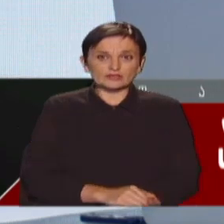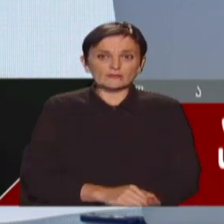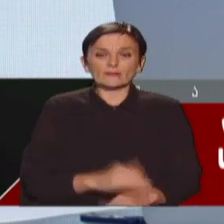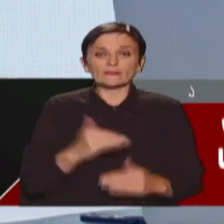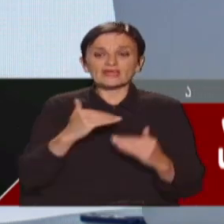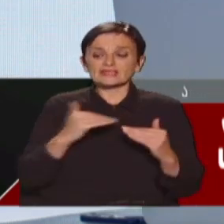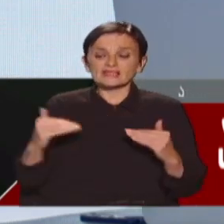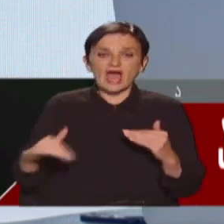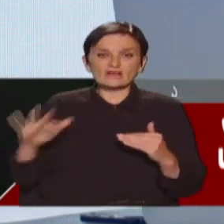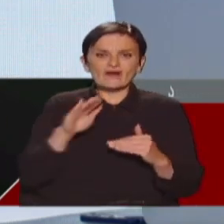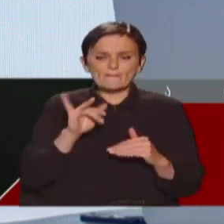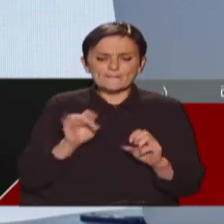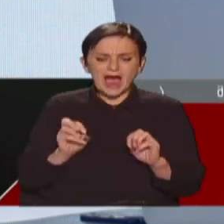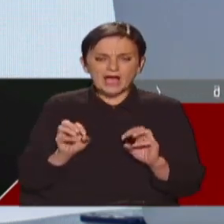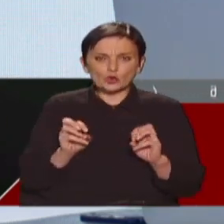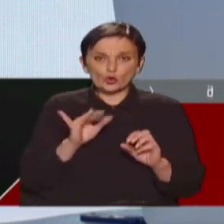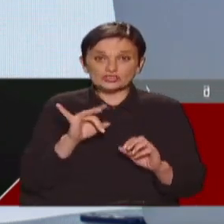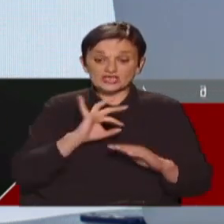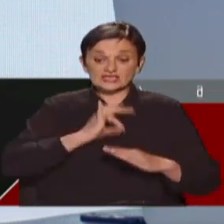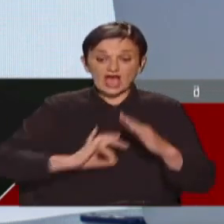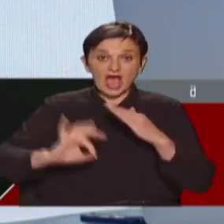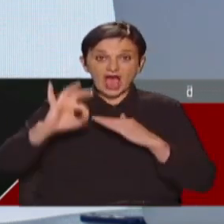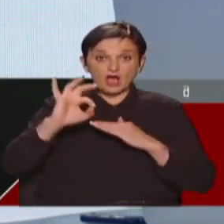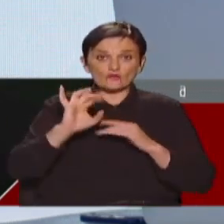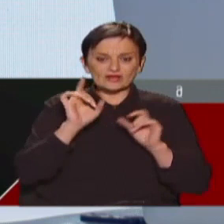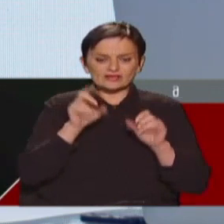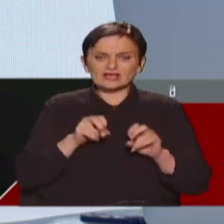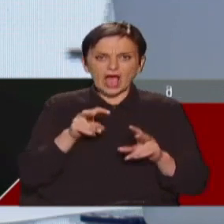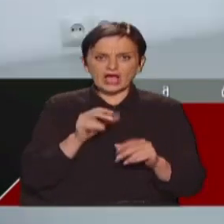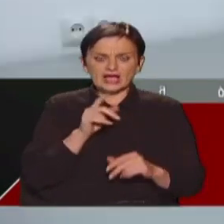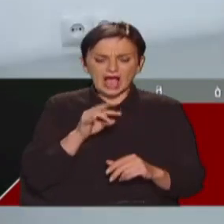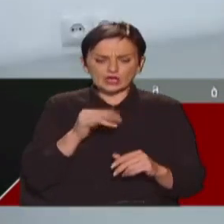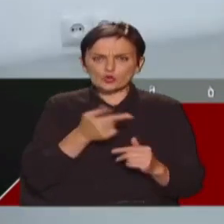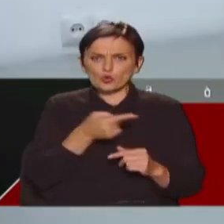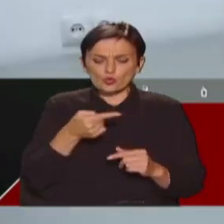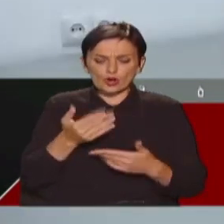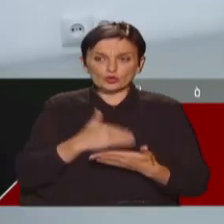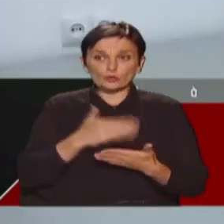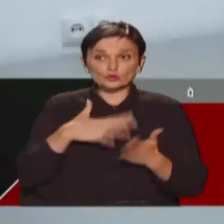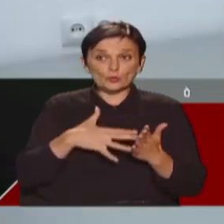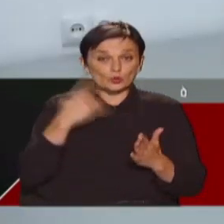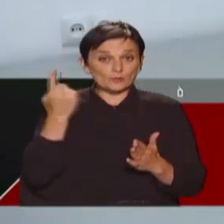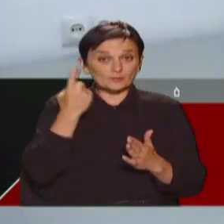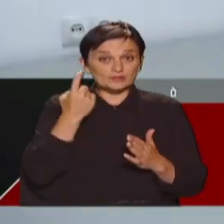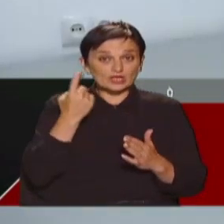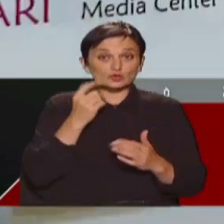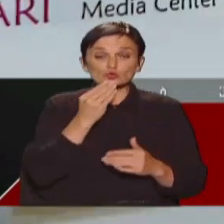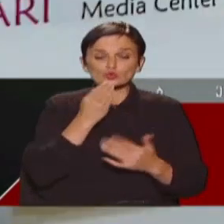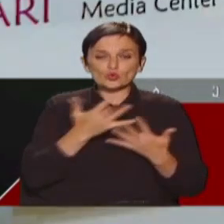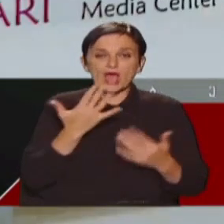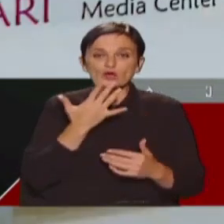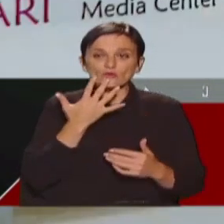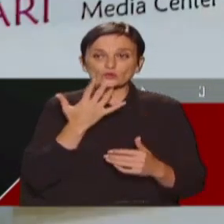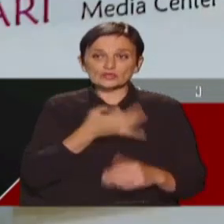Tasavlet Sakartveloshi Parusanas kholo aghmosavlet Sakartveloshi kaliebis aktivobis uarqopit chedegebze saobrob soplis meurneobis saministros Susatis